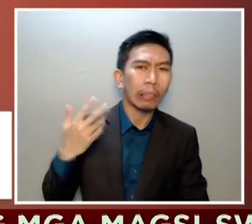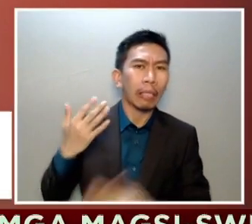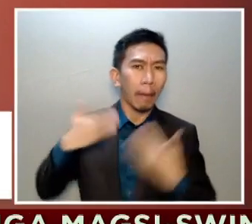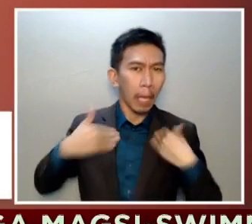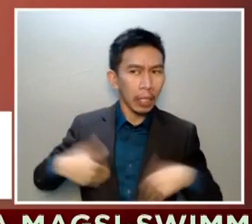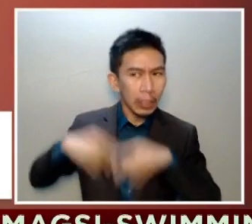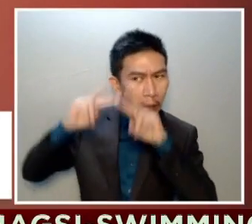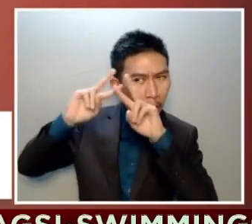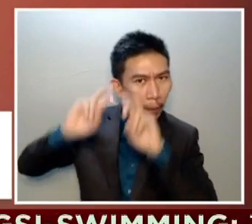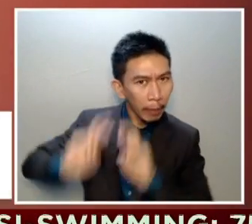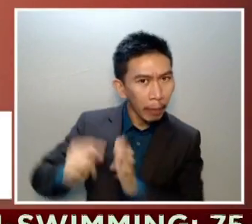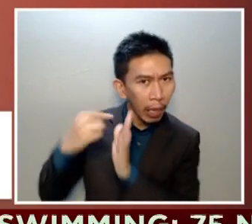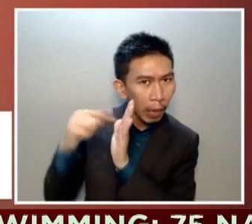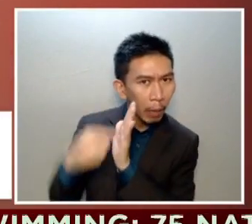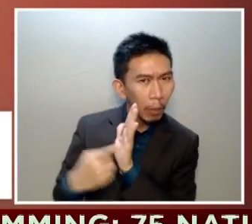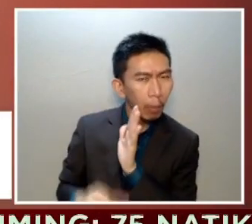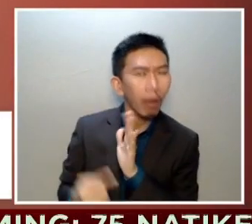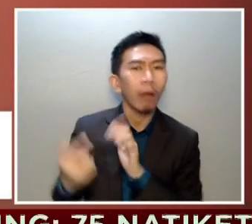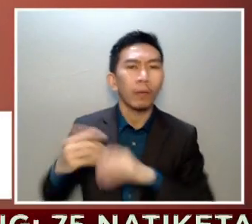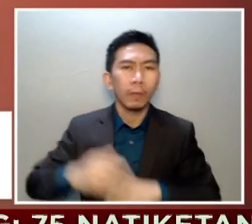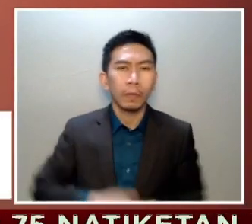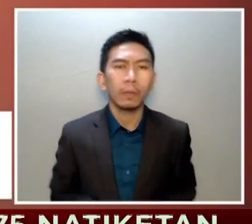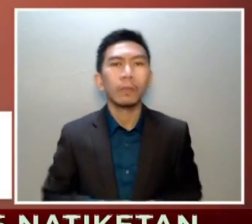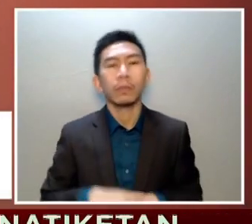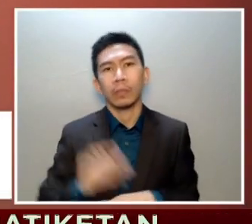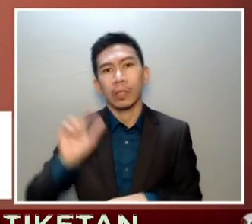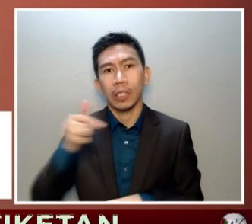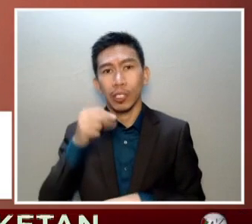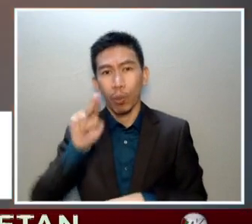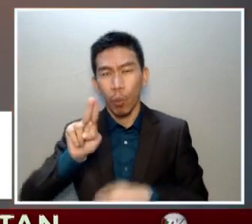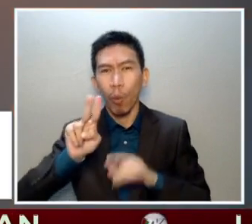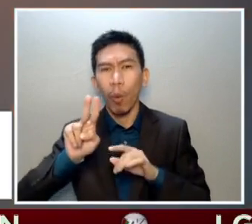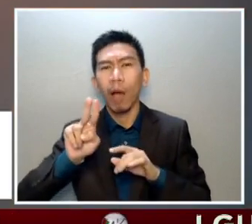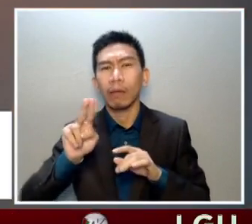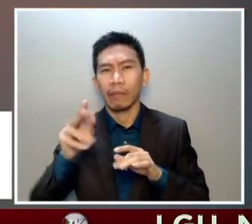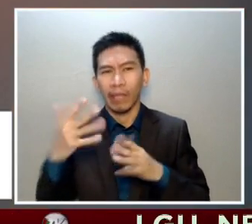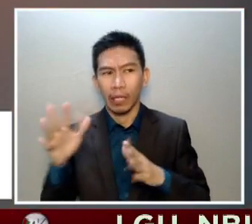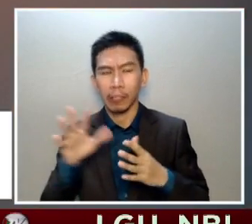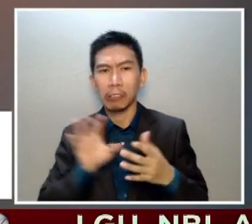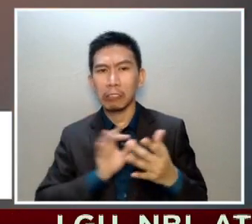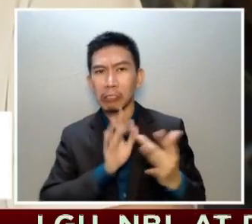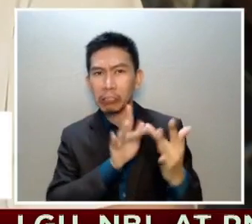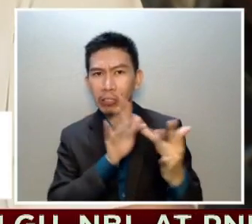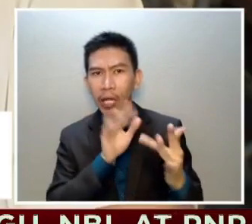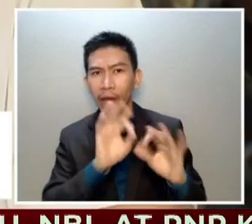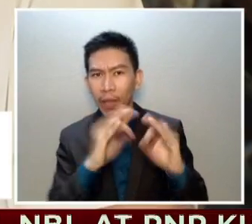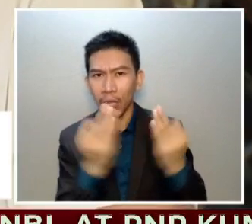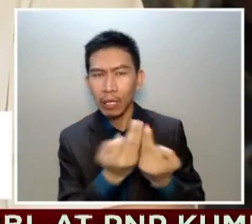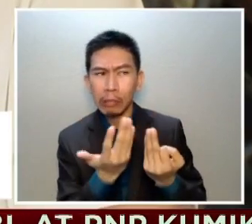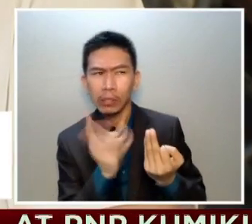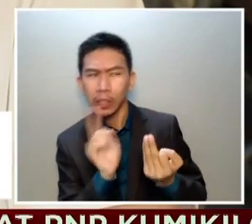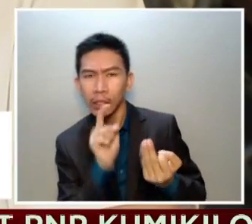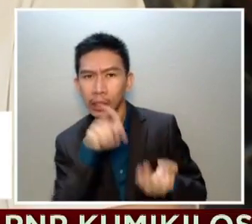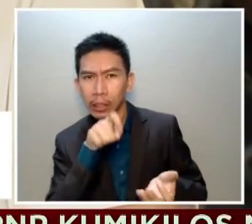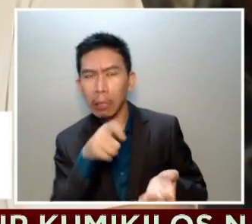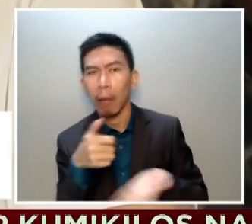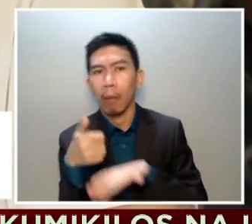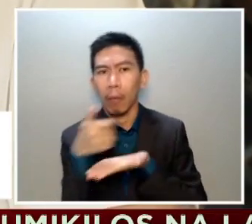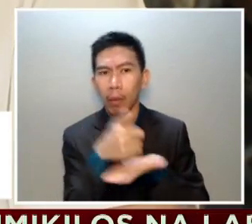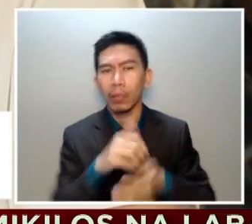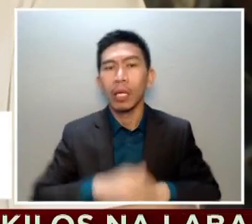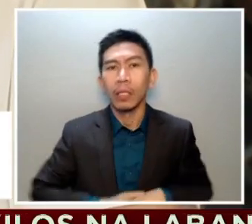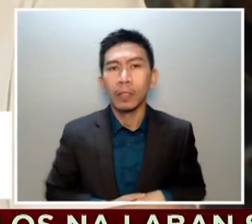Edwin. Nakipag-ugnayan na rin ang lokal na pamahalaan sa pamilya para sa kanilang mga pangangailangan. They're requesting for an